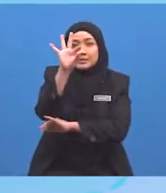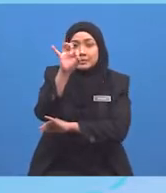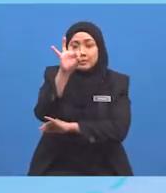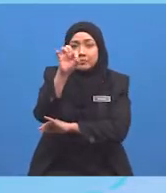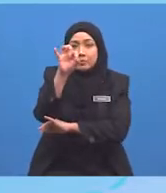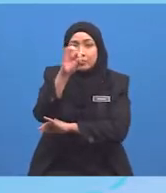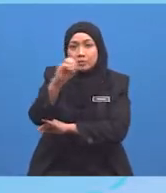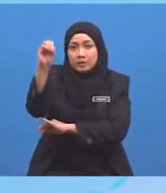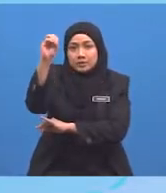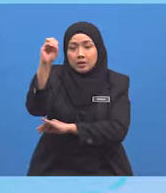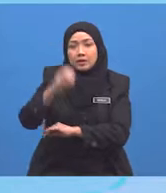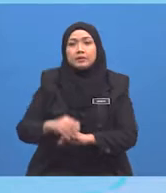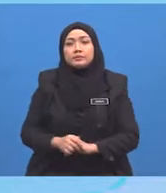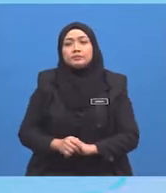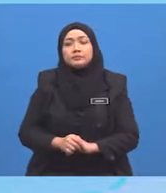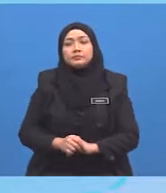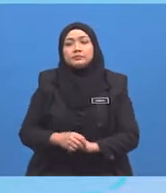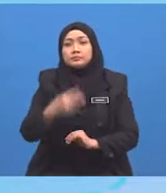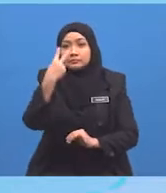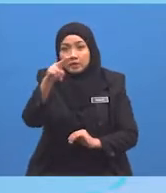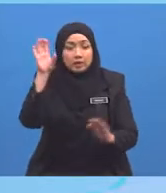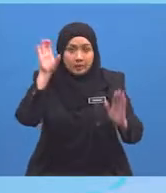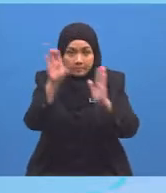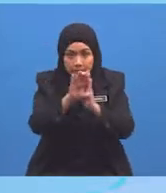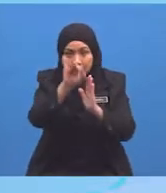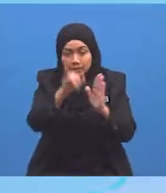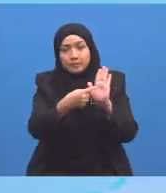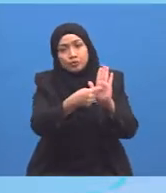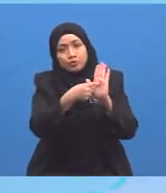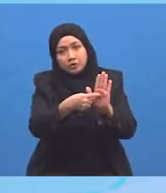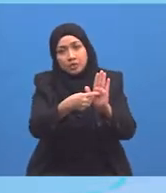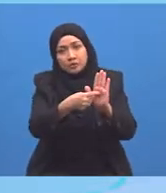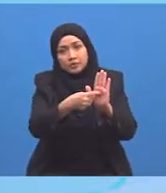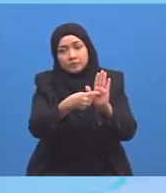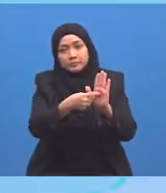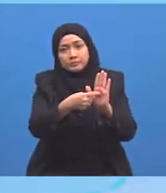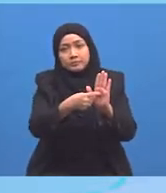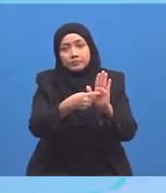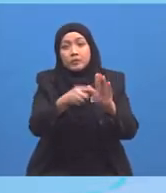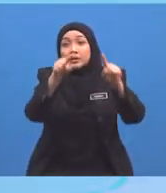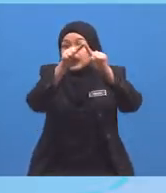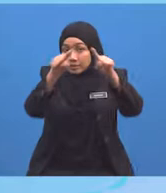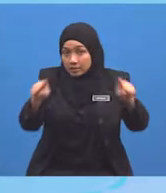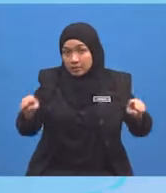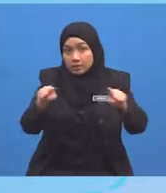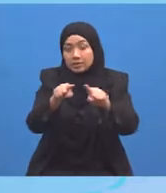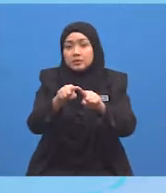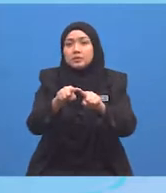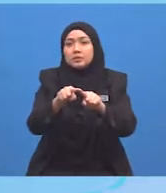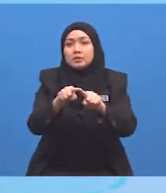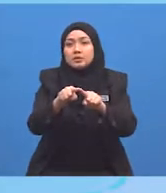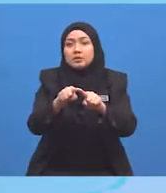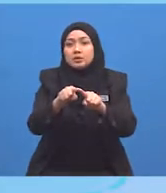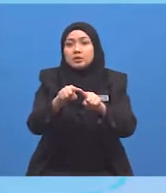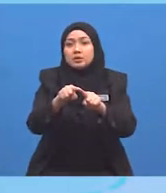darjah. Jenis segitiga yang seterusnya pula adalah segitiga bersudut